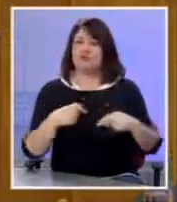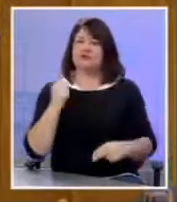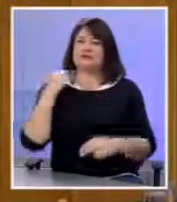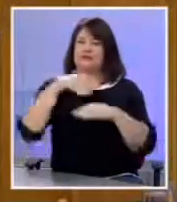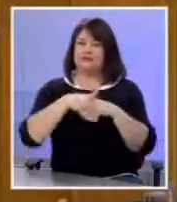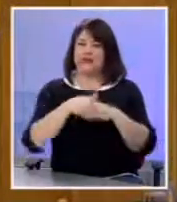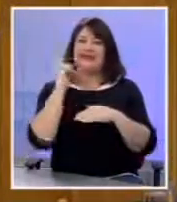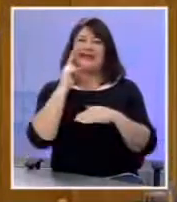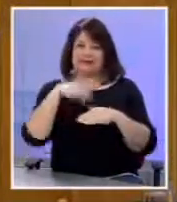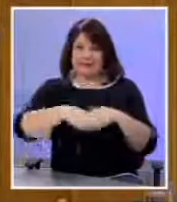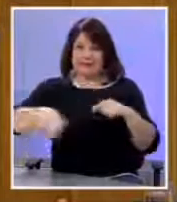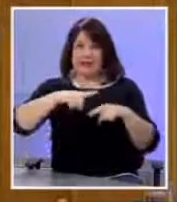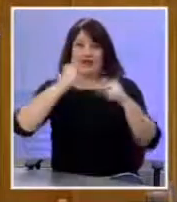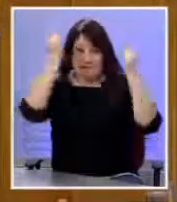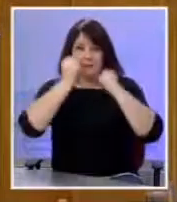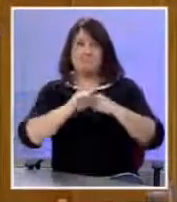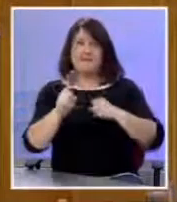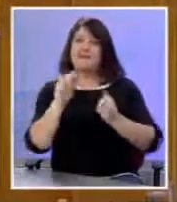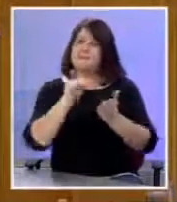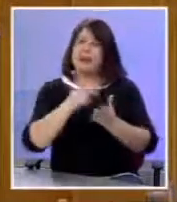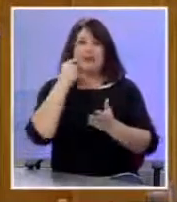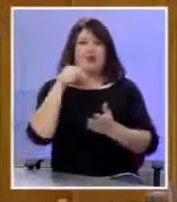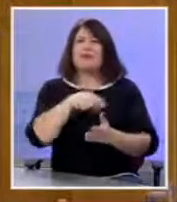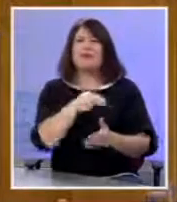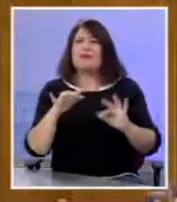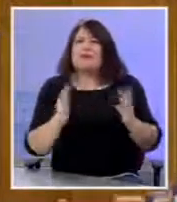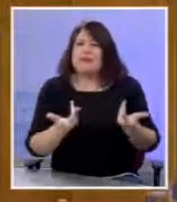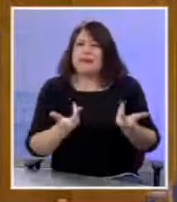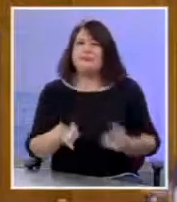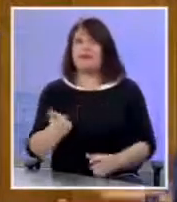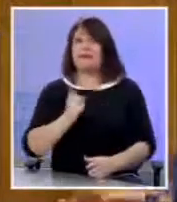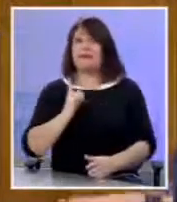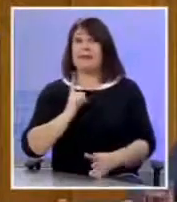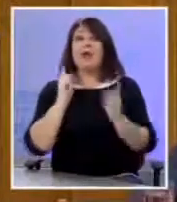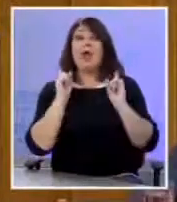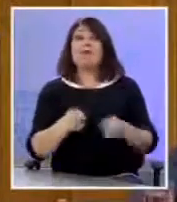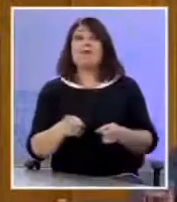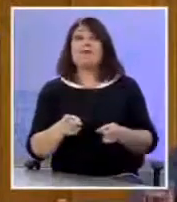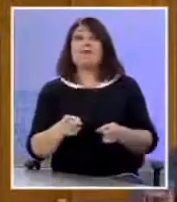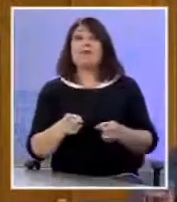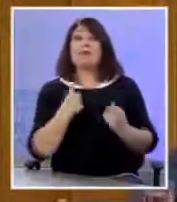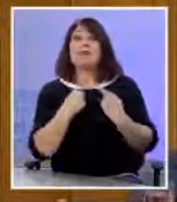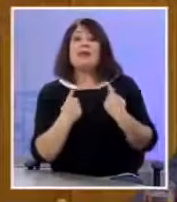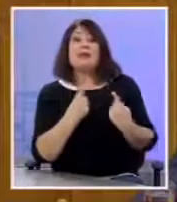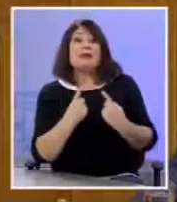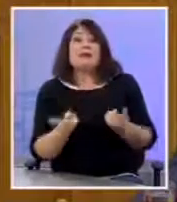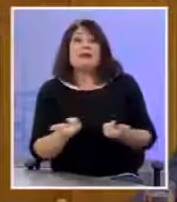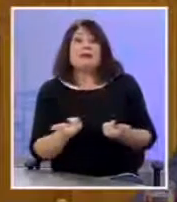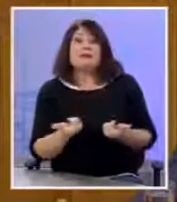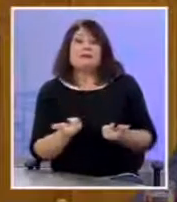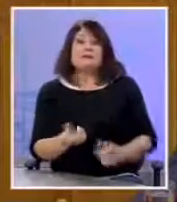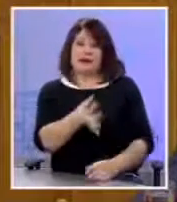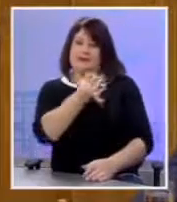βράδυ δεσμεύτηκε να επανεξεταστεί. Περιμένουμε και εμείς την τελική έκβαση της διαπραγμάτευσης.